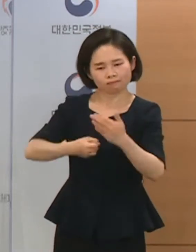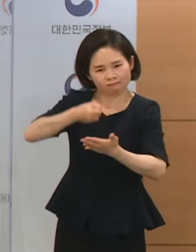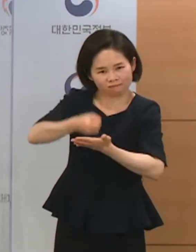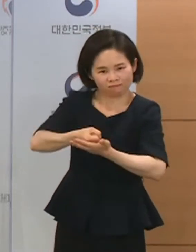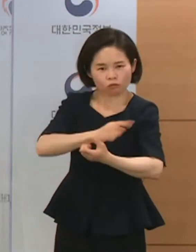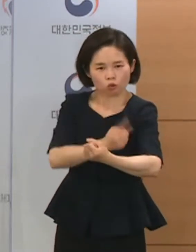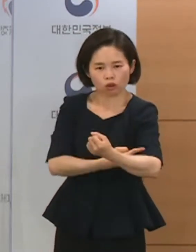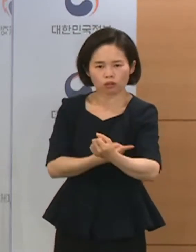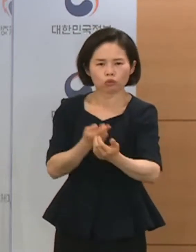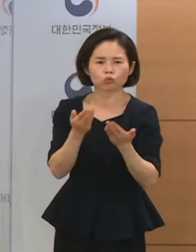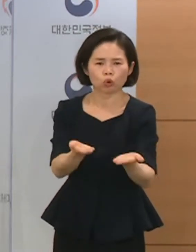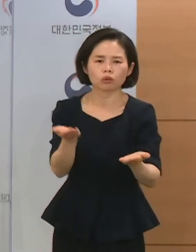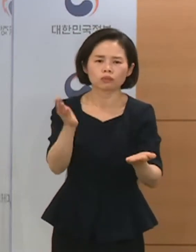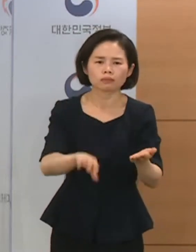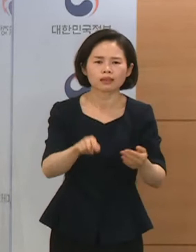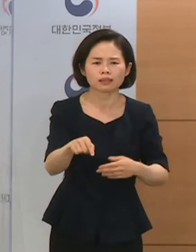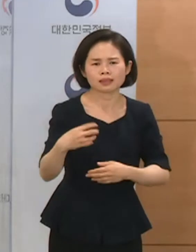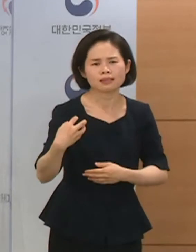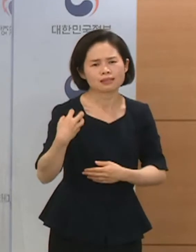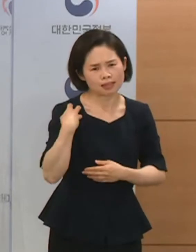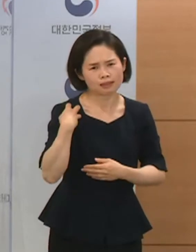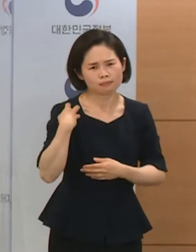확대했습니다만은 책임도 함께 따르게 될 것입니다.